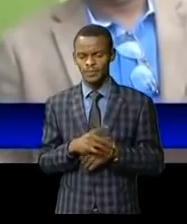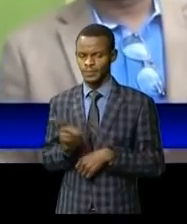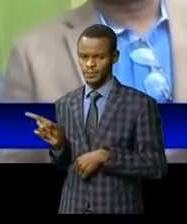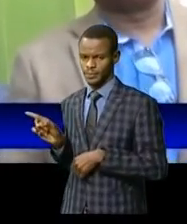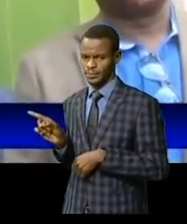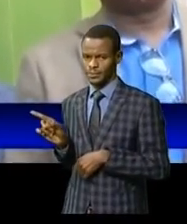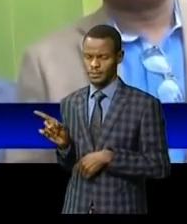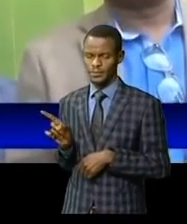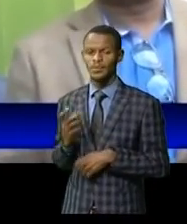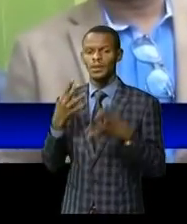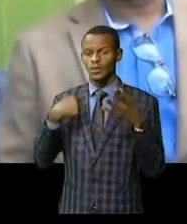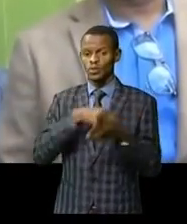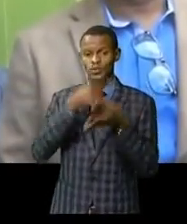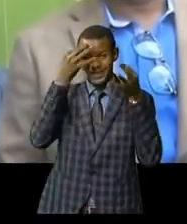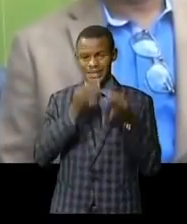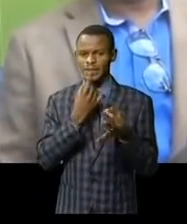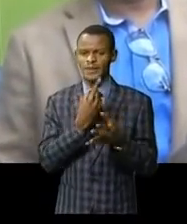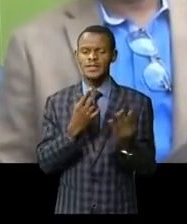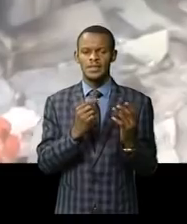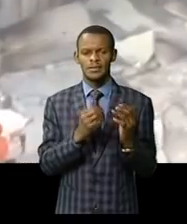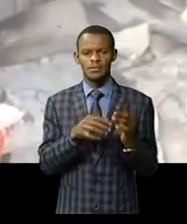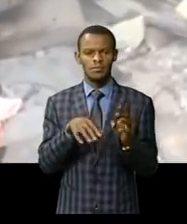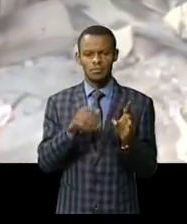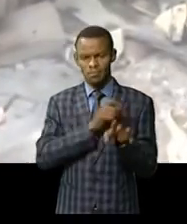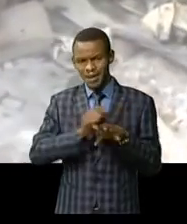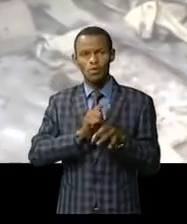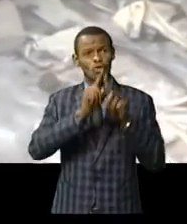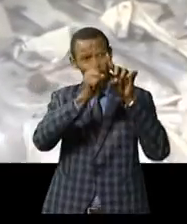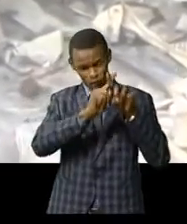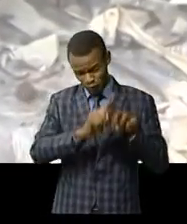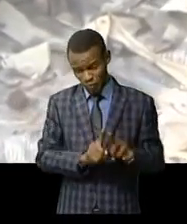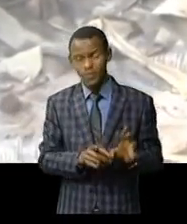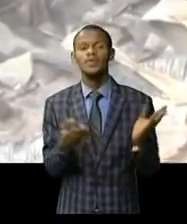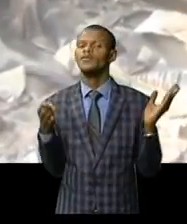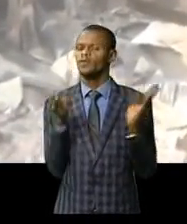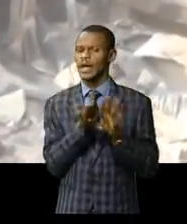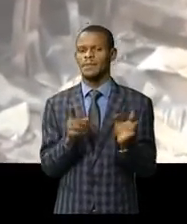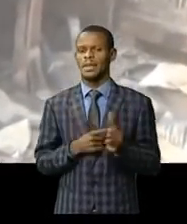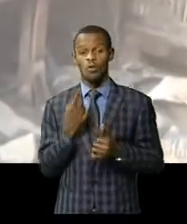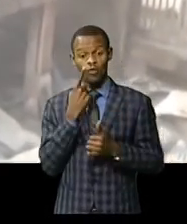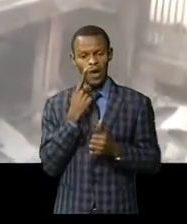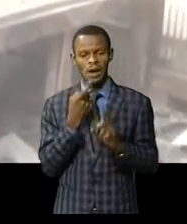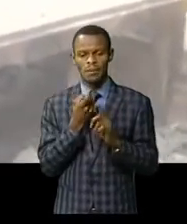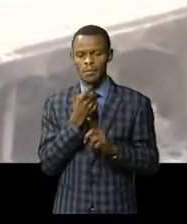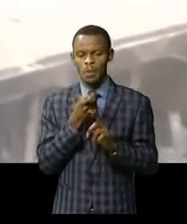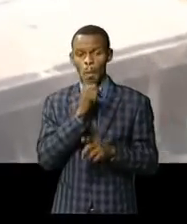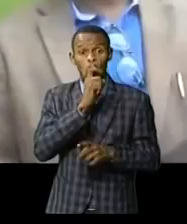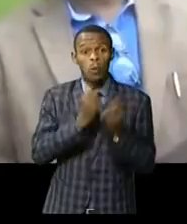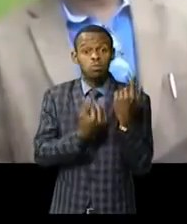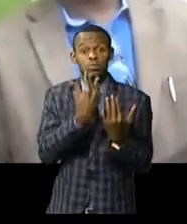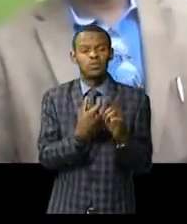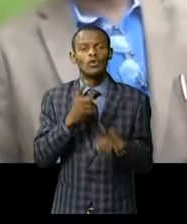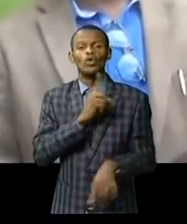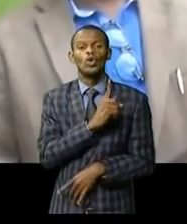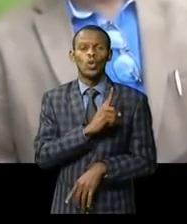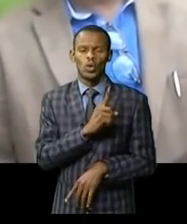faut fermer cet endroit totalement pour sauver les personnes qui viendraient, qui tenteraient encore